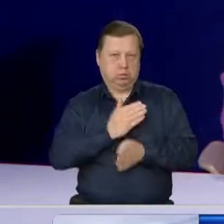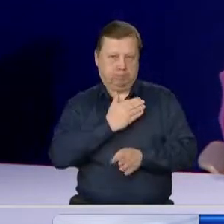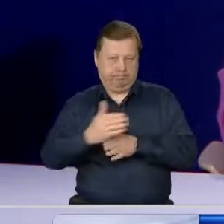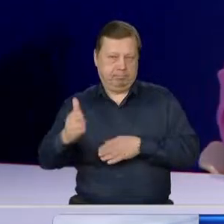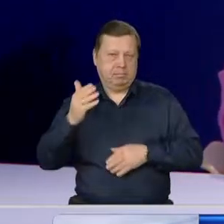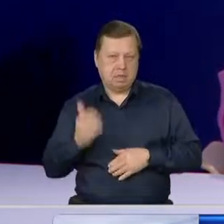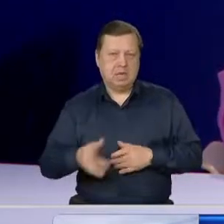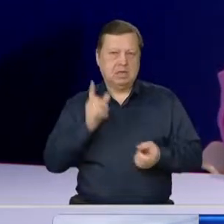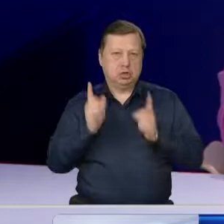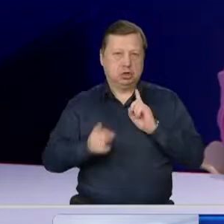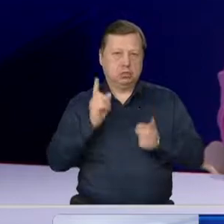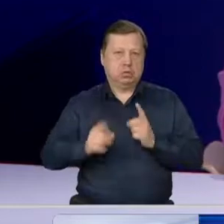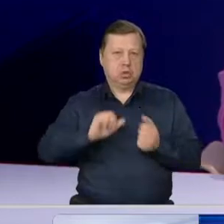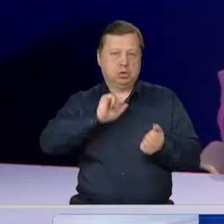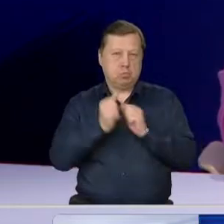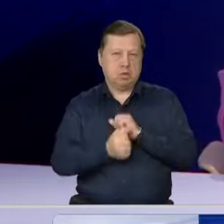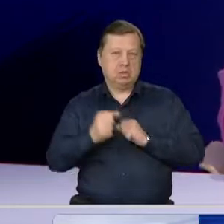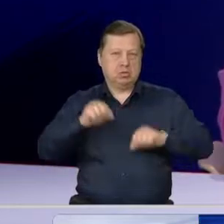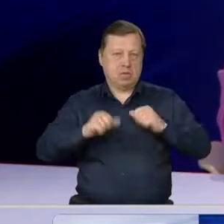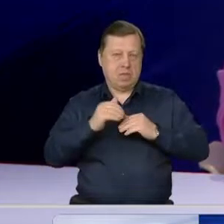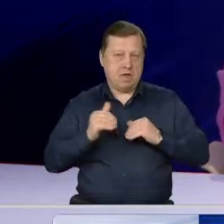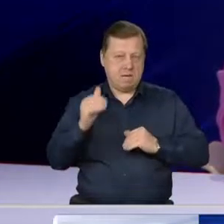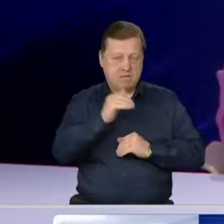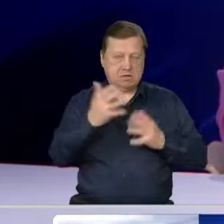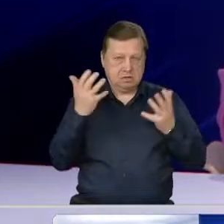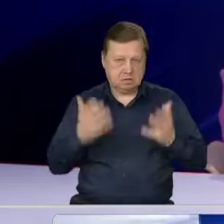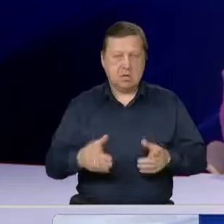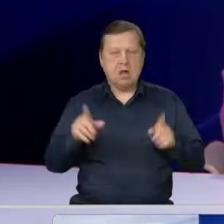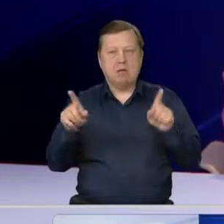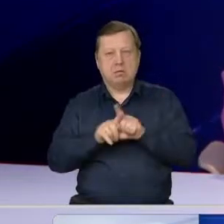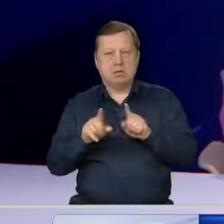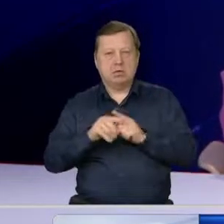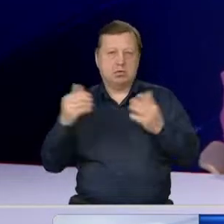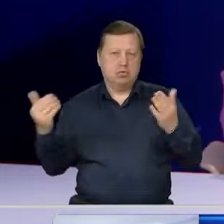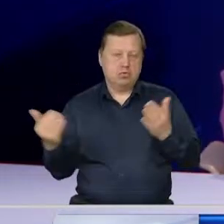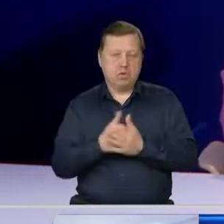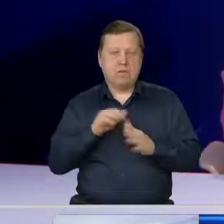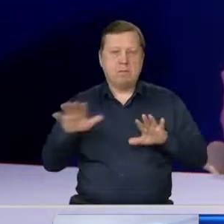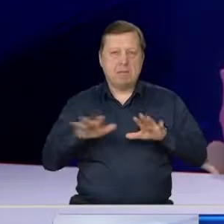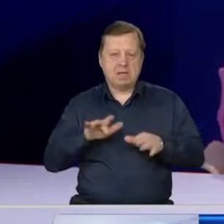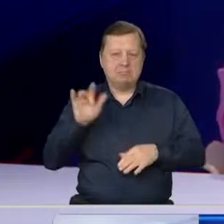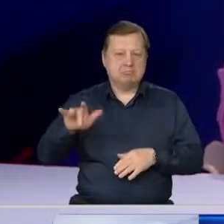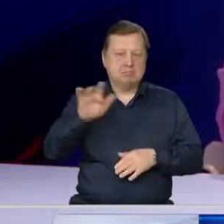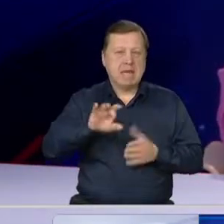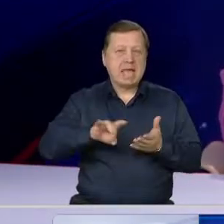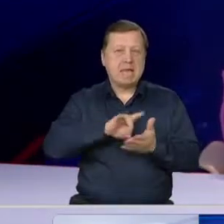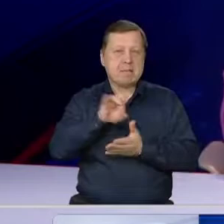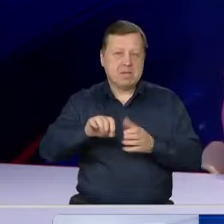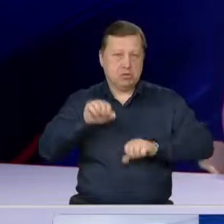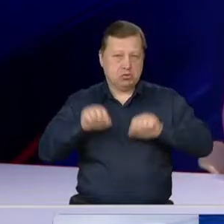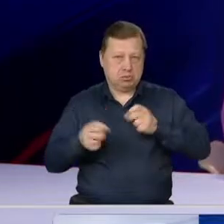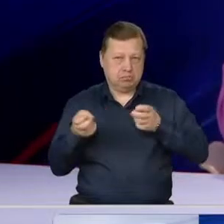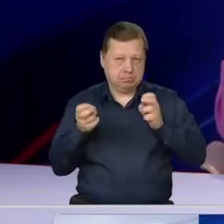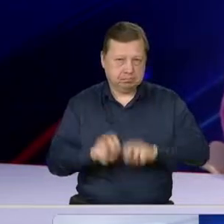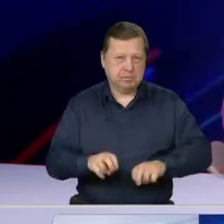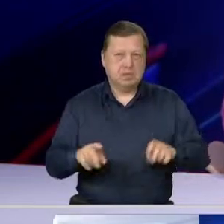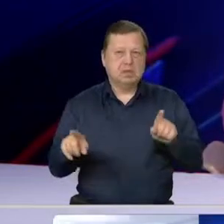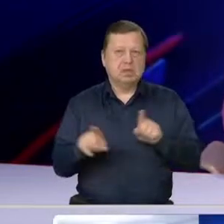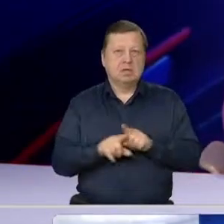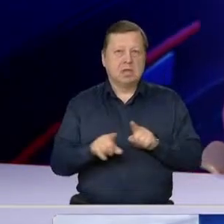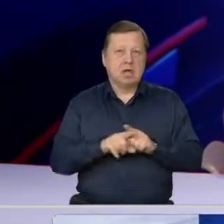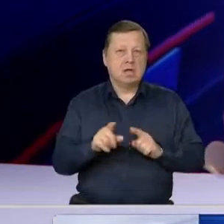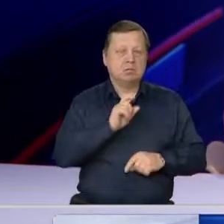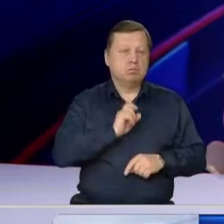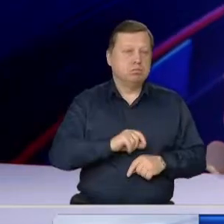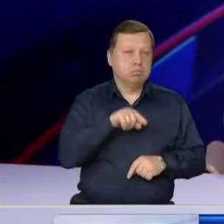Sprawiedliwości chce szybkich zmian w sądzie najwyższym ale także zapowiada organizację nowych punktów sądowych gminach oraz przeniesienie zza biurek do Orzekania